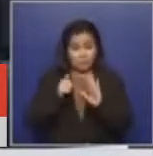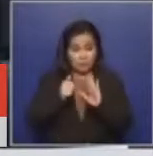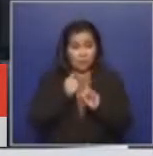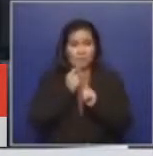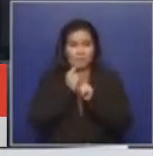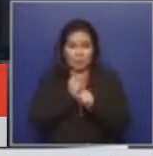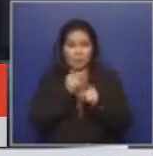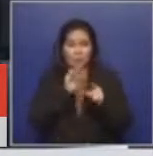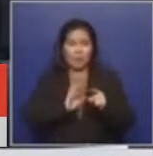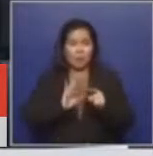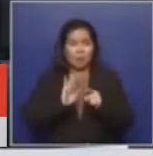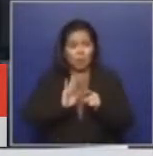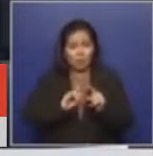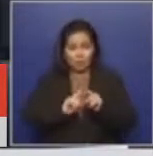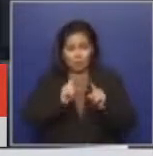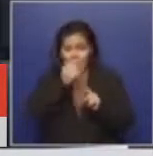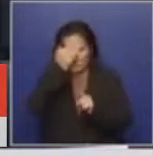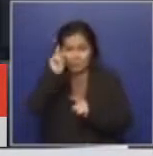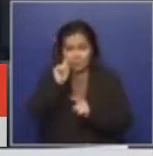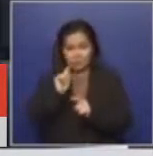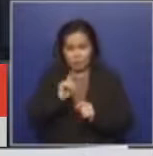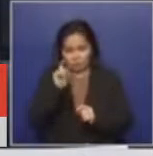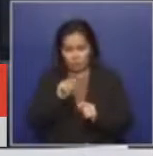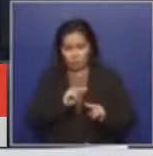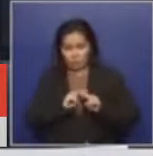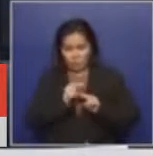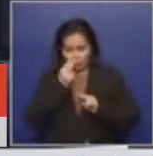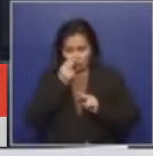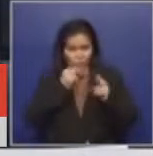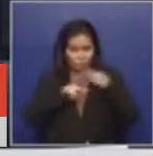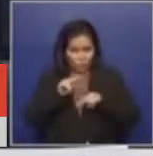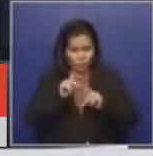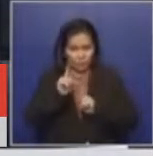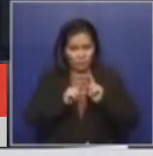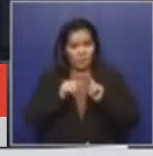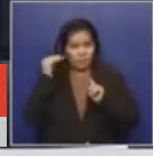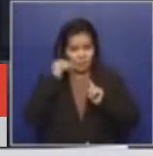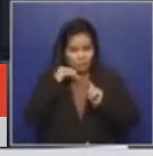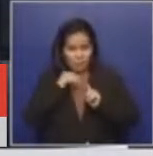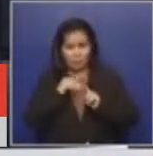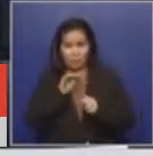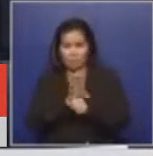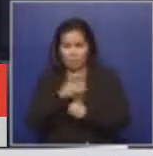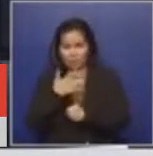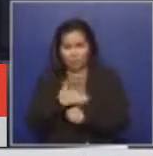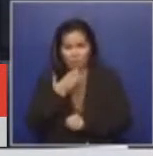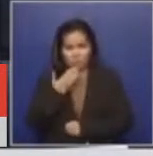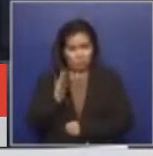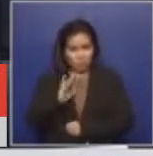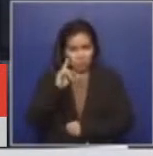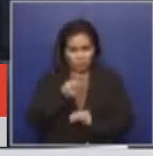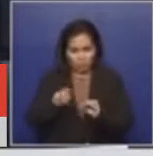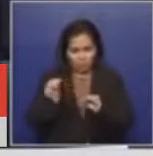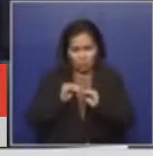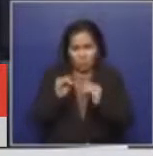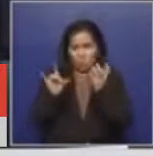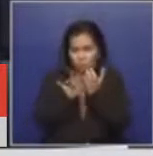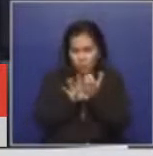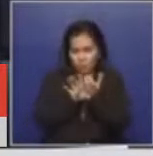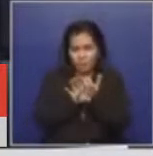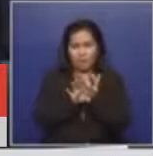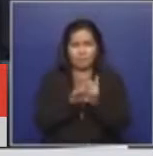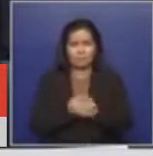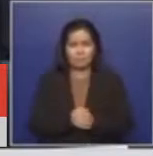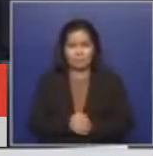องตลอดเวลาว่าเรายังมีความที่จะต้องเพิ่มประสิทธิภาพขึ้นมาเราต้องยอมรับว่าเรายังมีไ